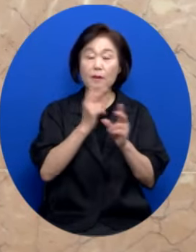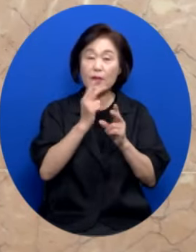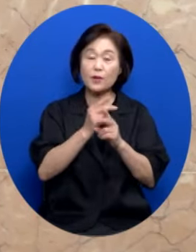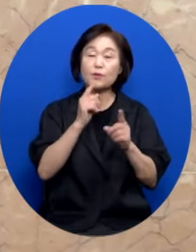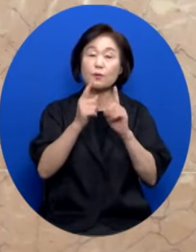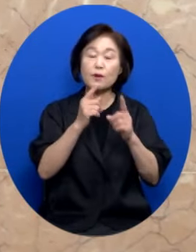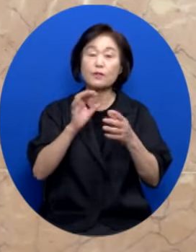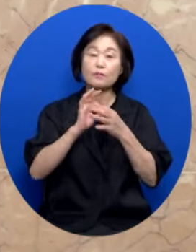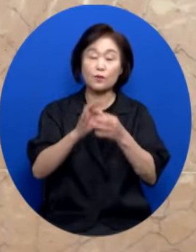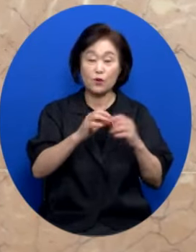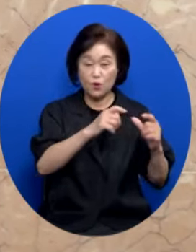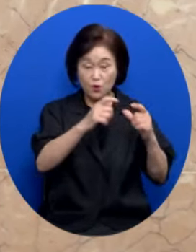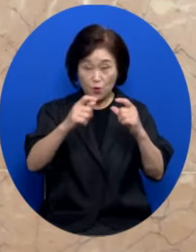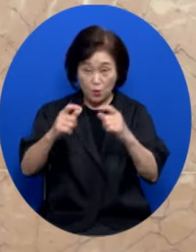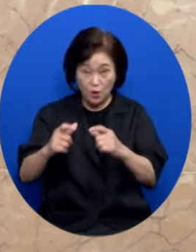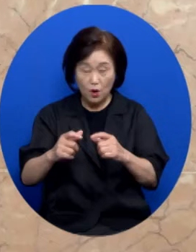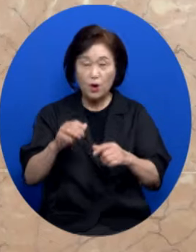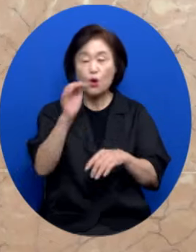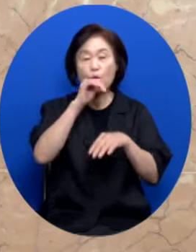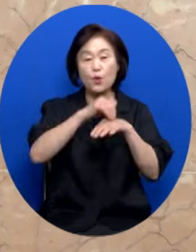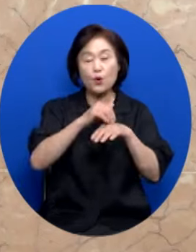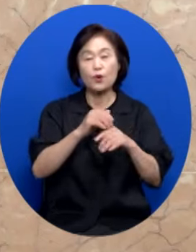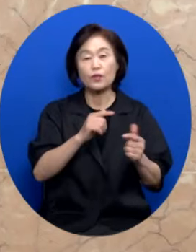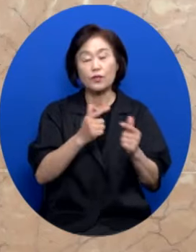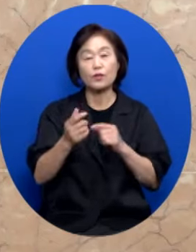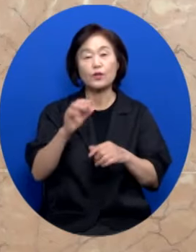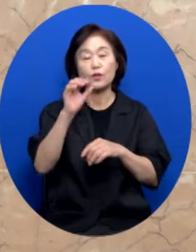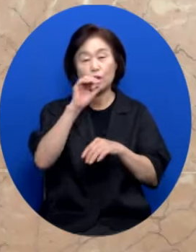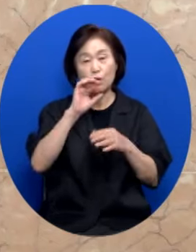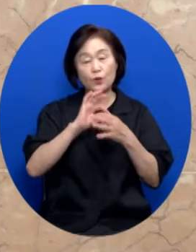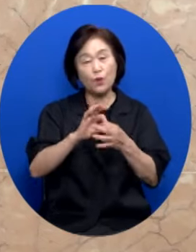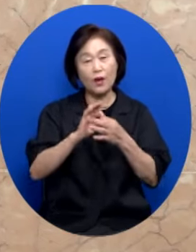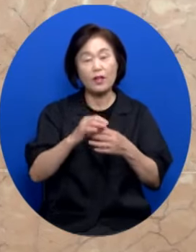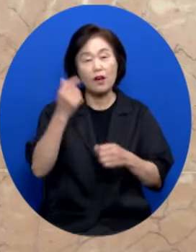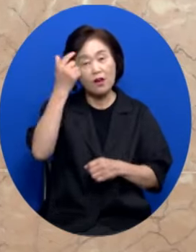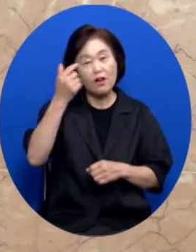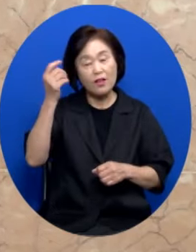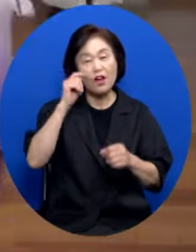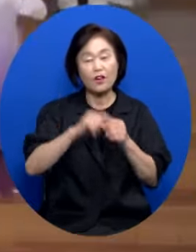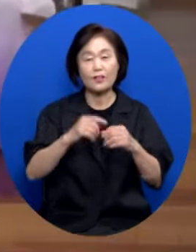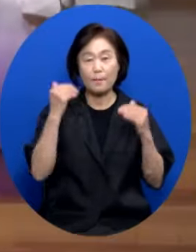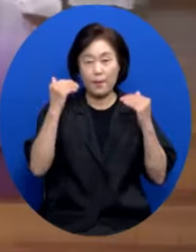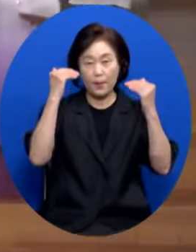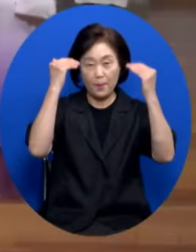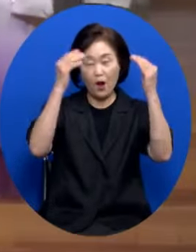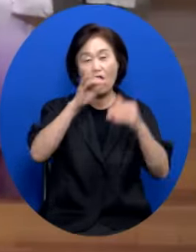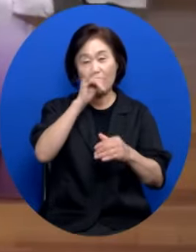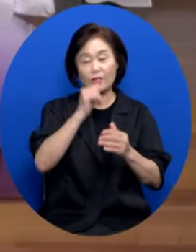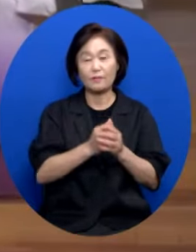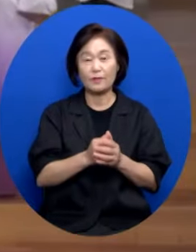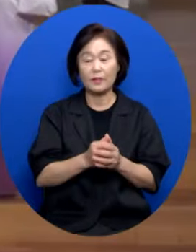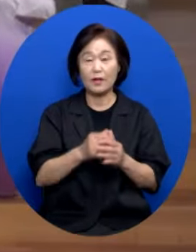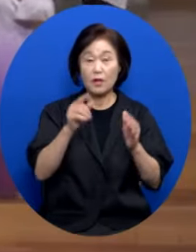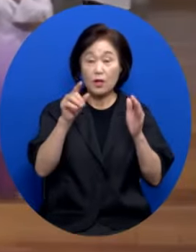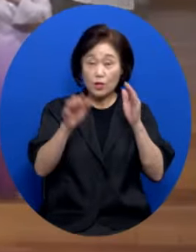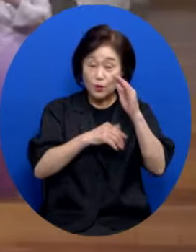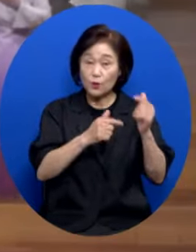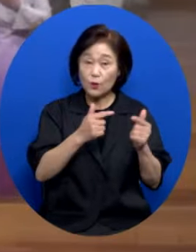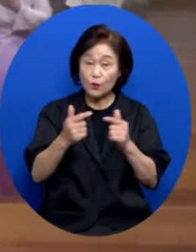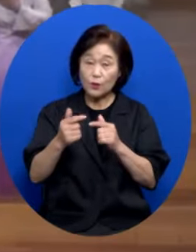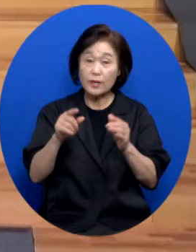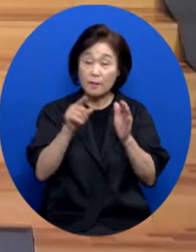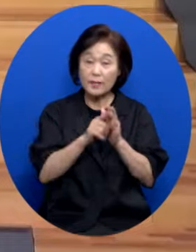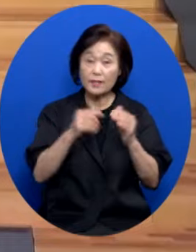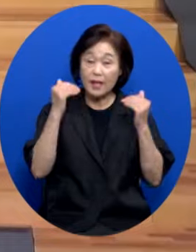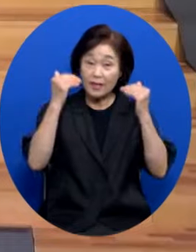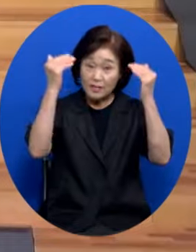근거한 구역장 교육과 훈련을 통해 영적인 성장이 있을 수 있었던 것 같습니다. 교인들의 신앙 성장에 있어 헌신 예배의